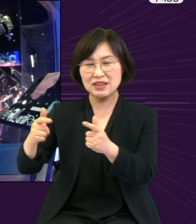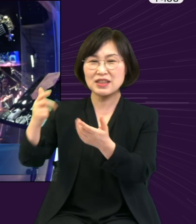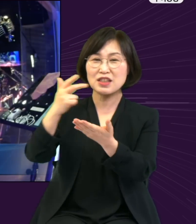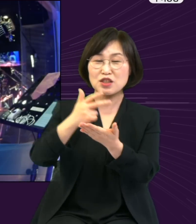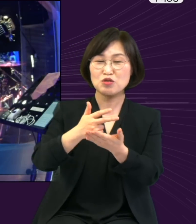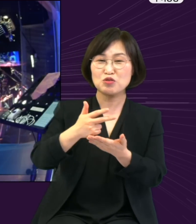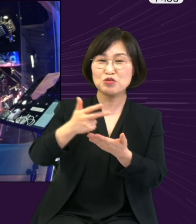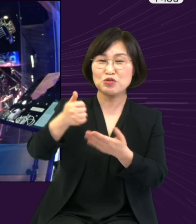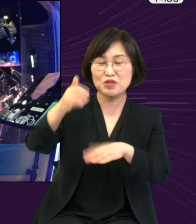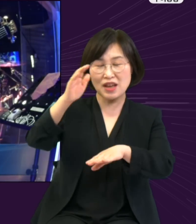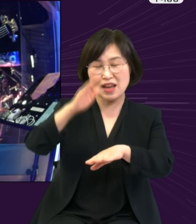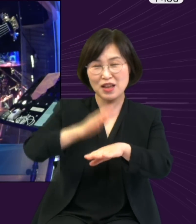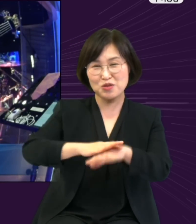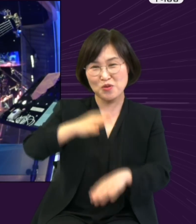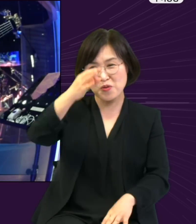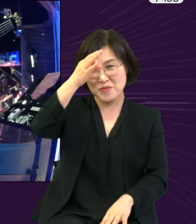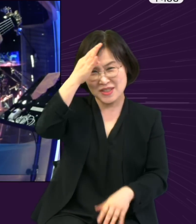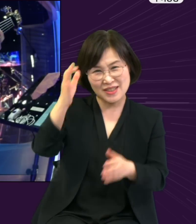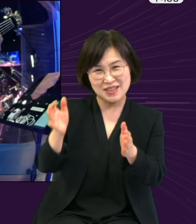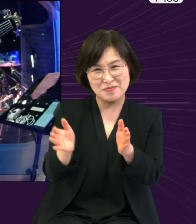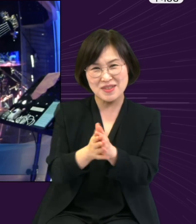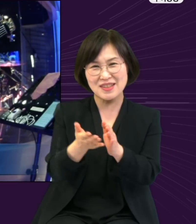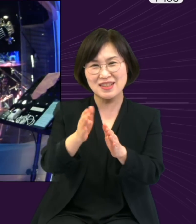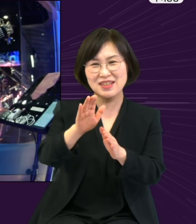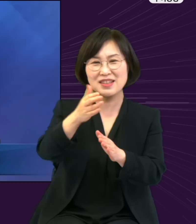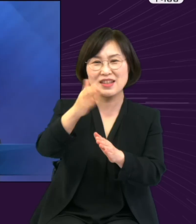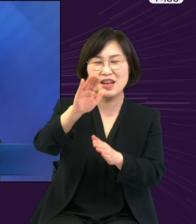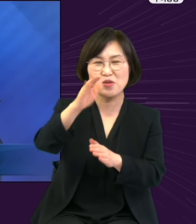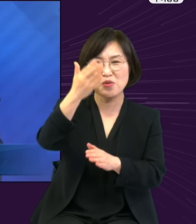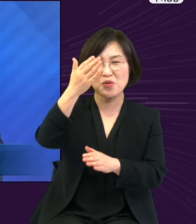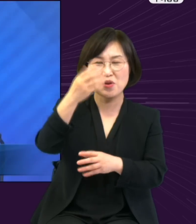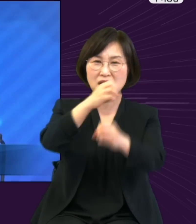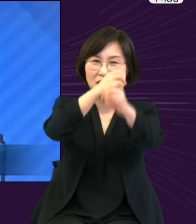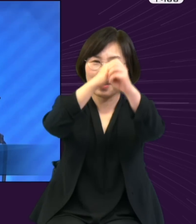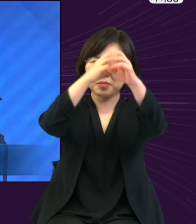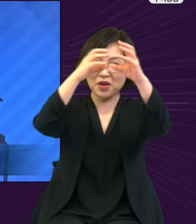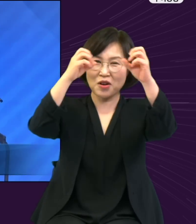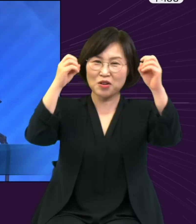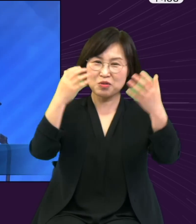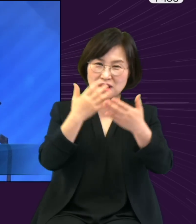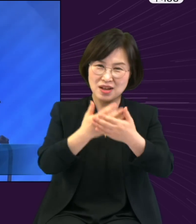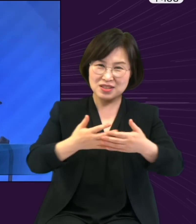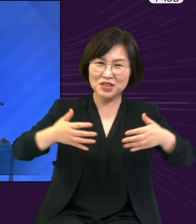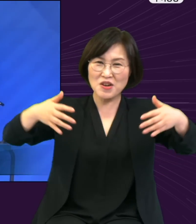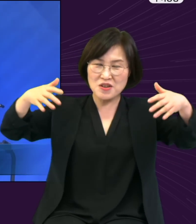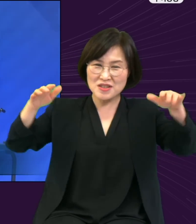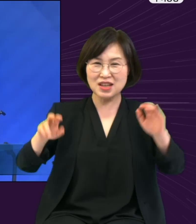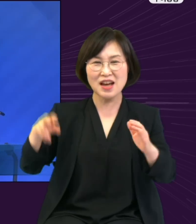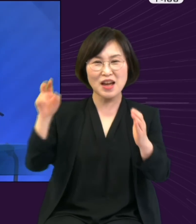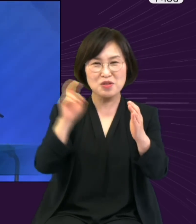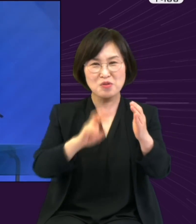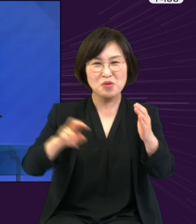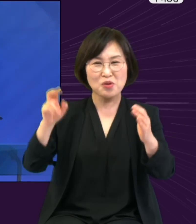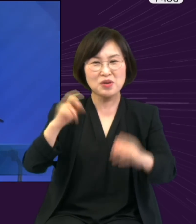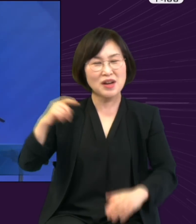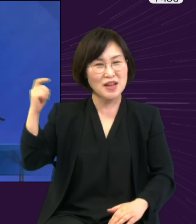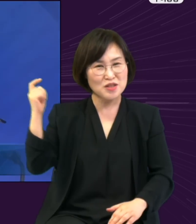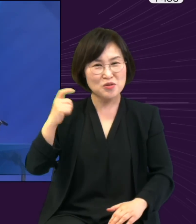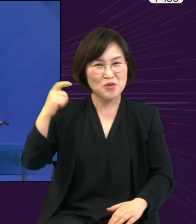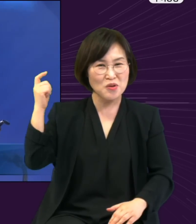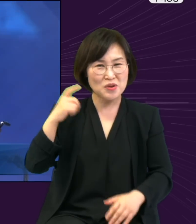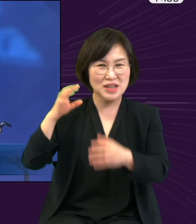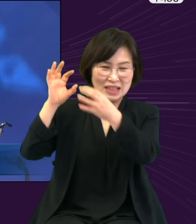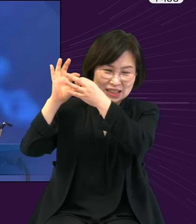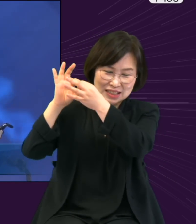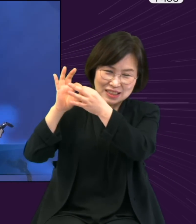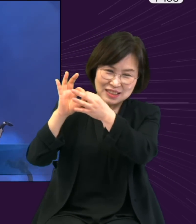만물들이 주의 솜씨 빛내고 별과 천사